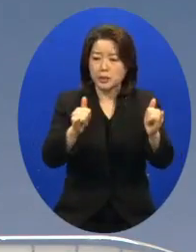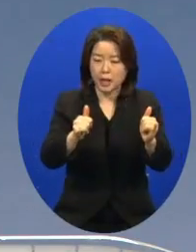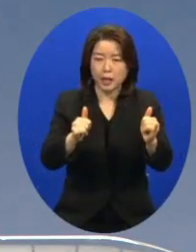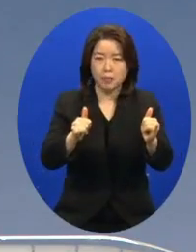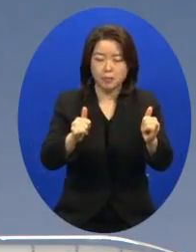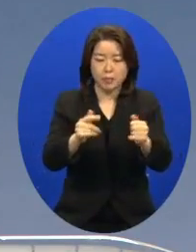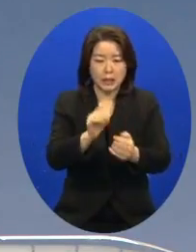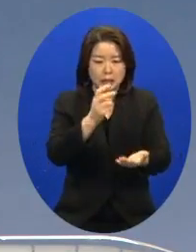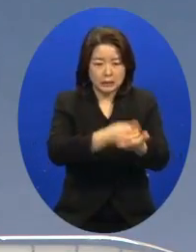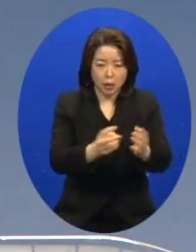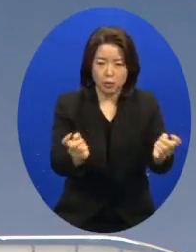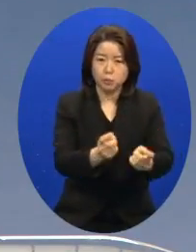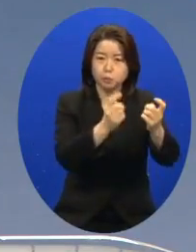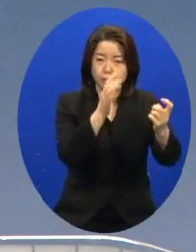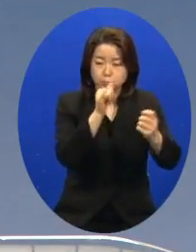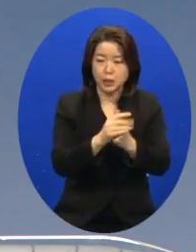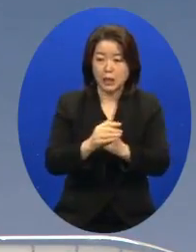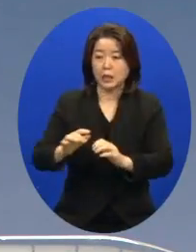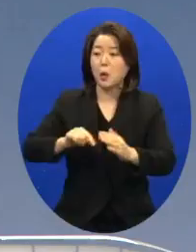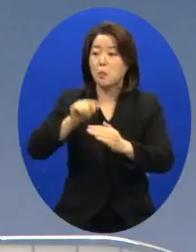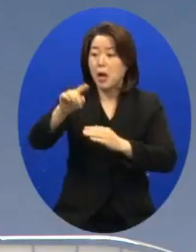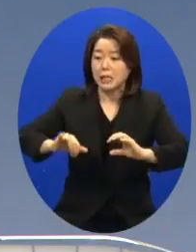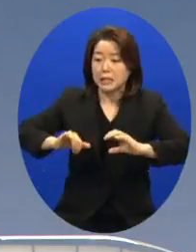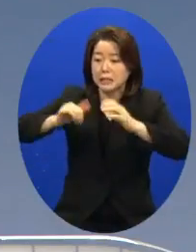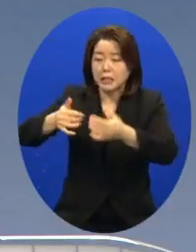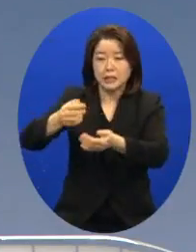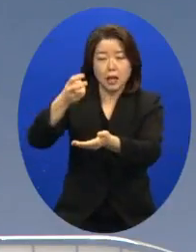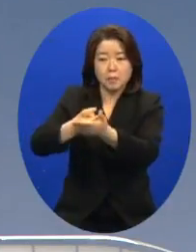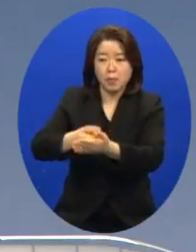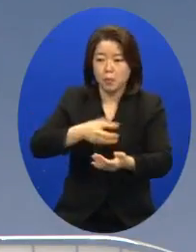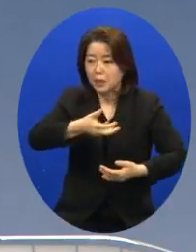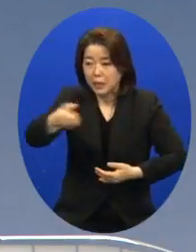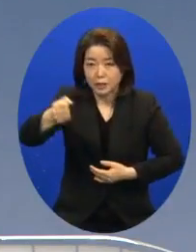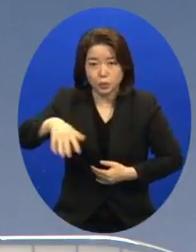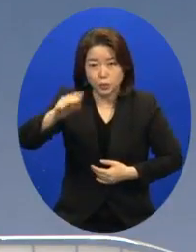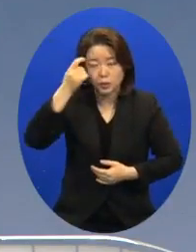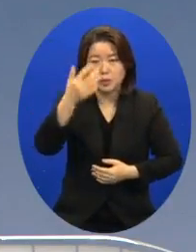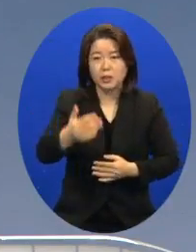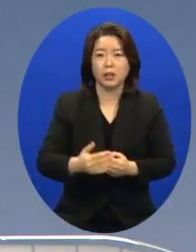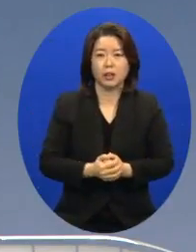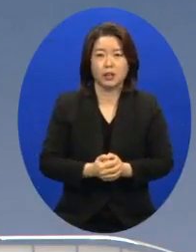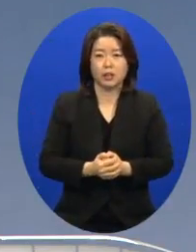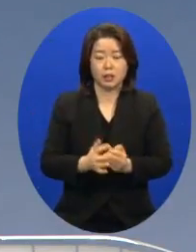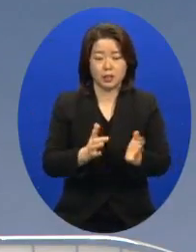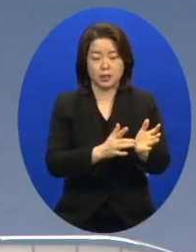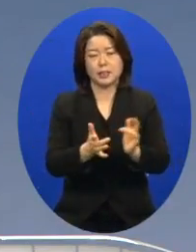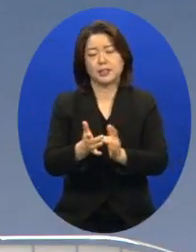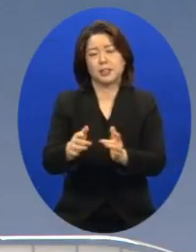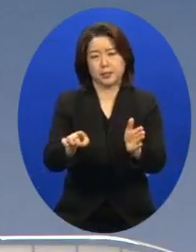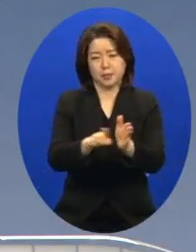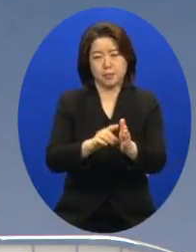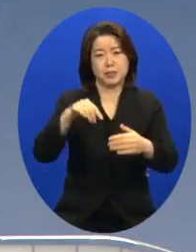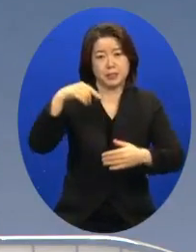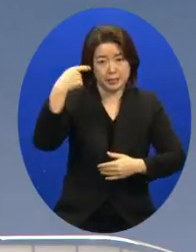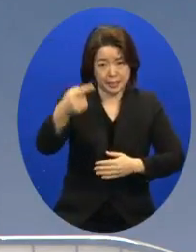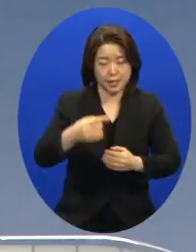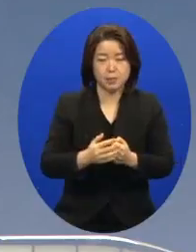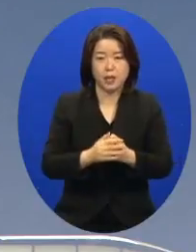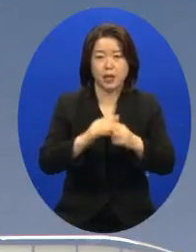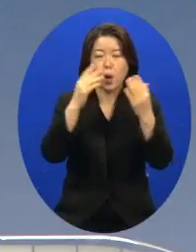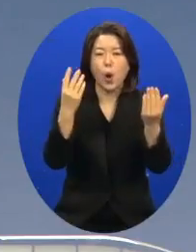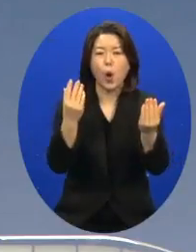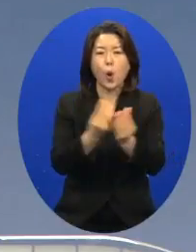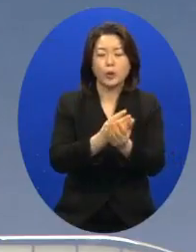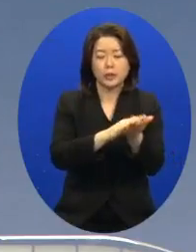소송이 일어나며 세상 법정까지 가는 겁니까 그들이 예수를 믿고 난 다음에 온전히 다